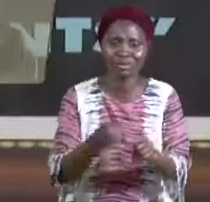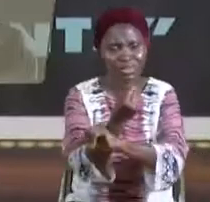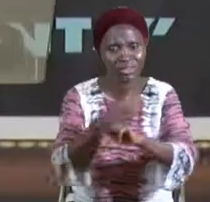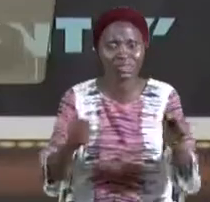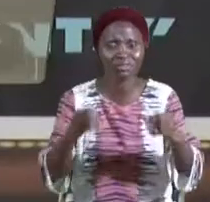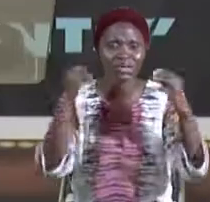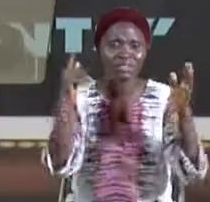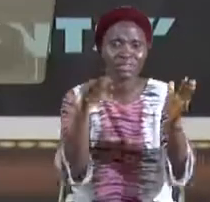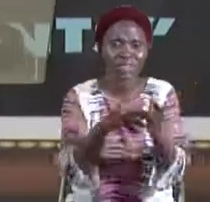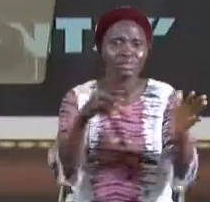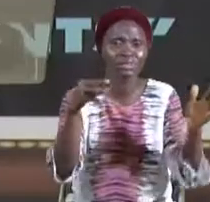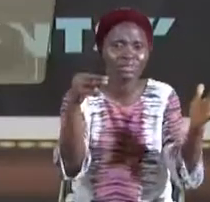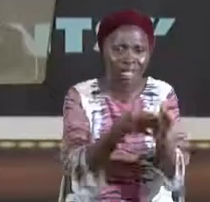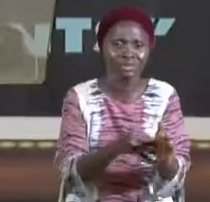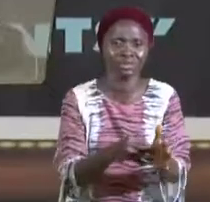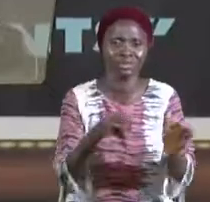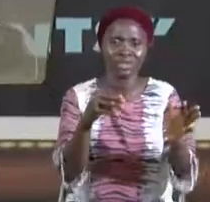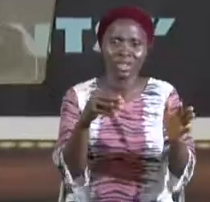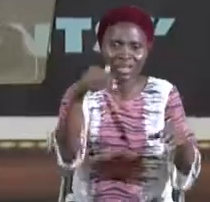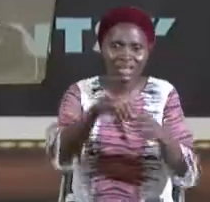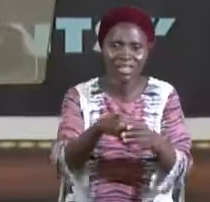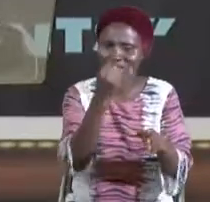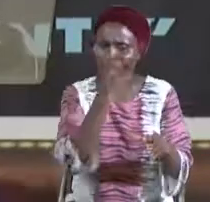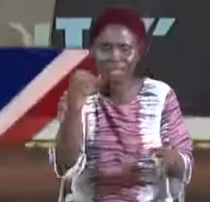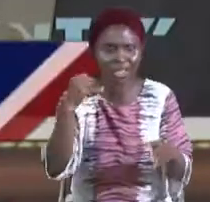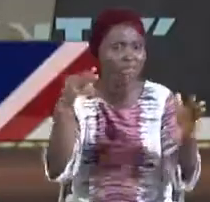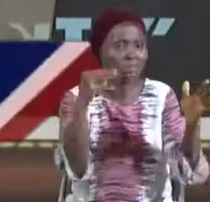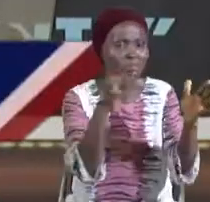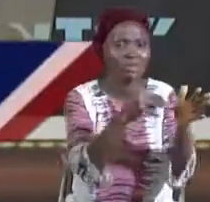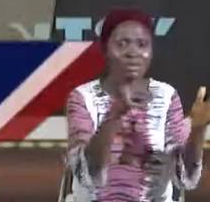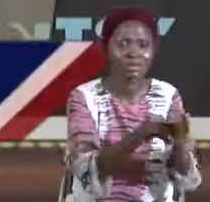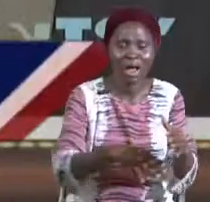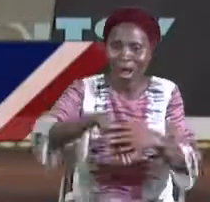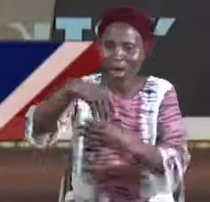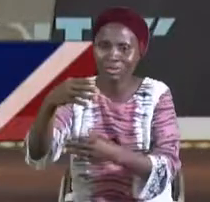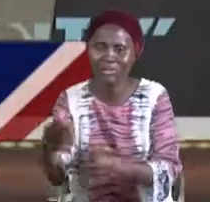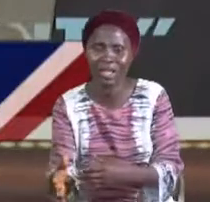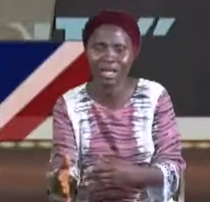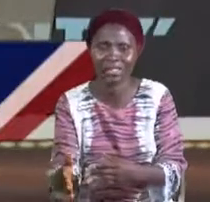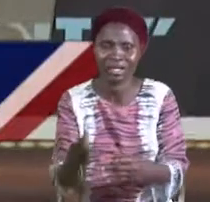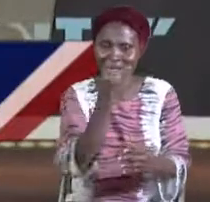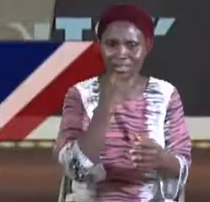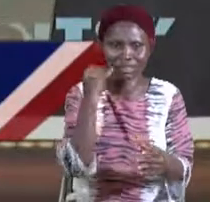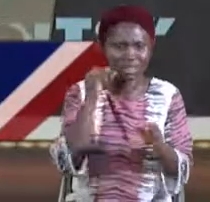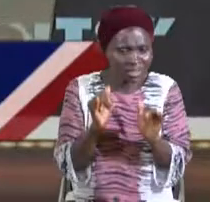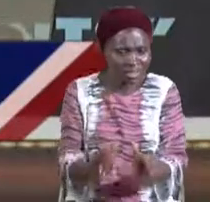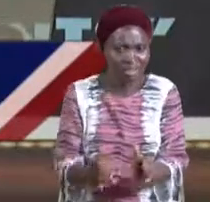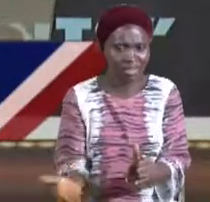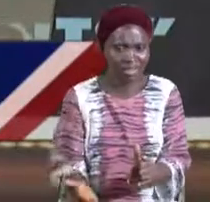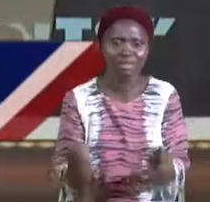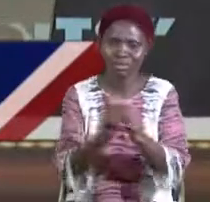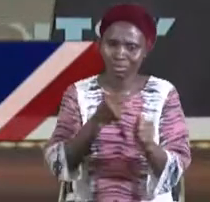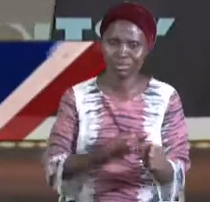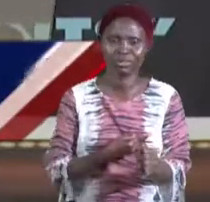Et tu ne peux pas sauver des milliers en Israël, des millions hors d'Israël. Reste ici avec nous. Maintenant, vous